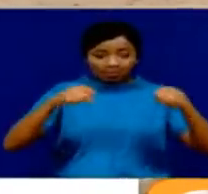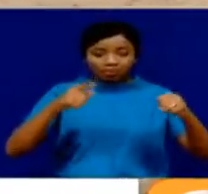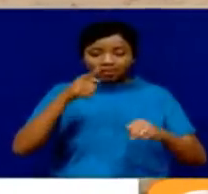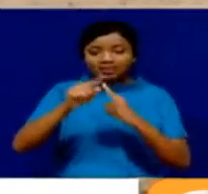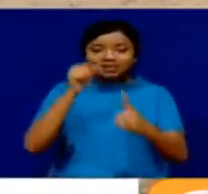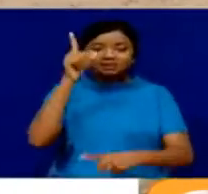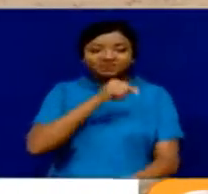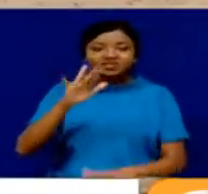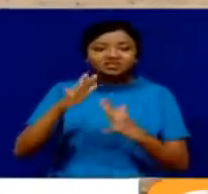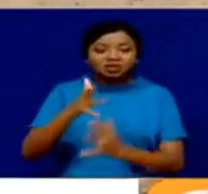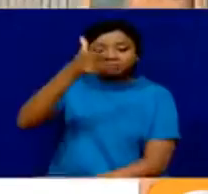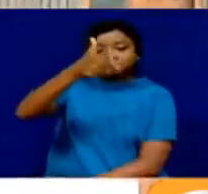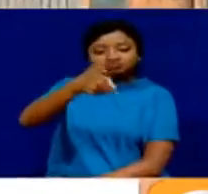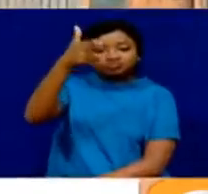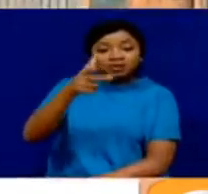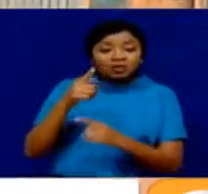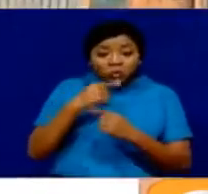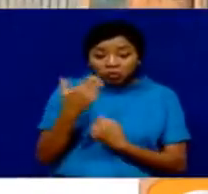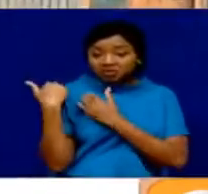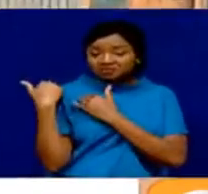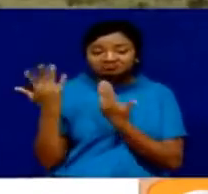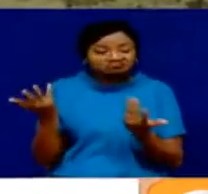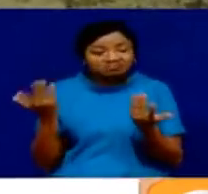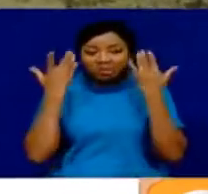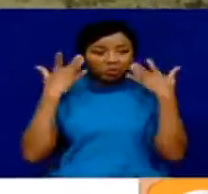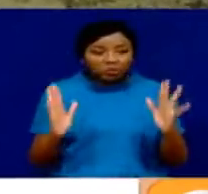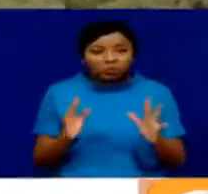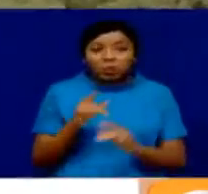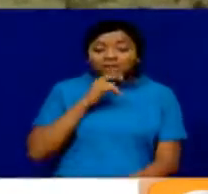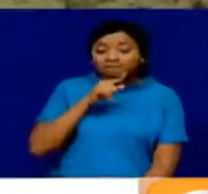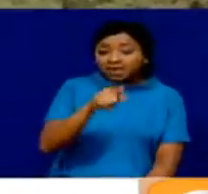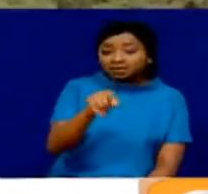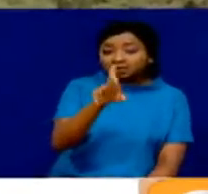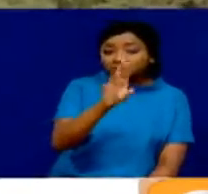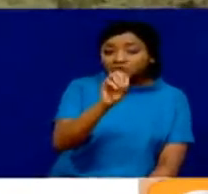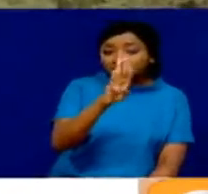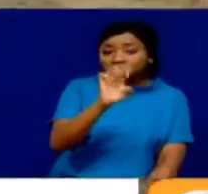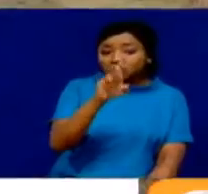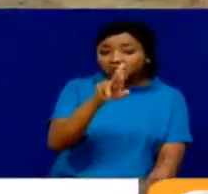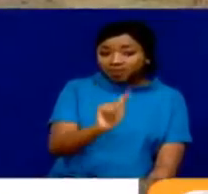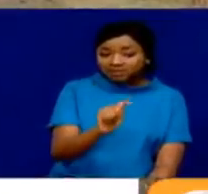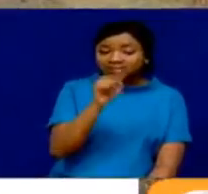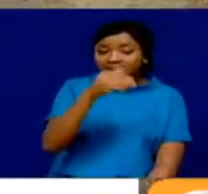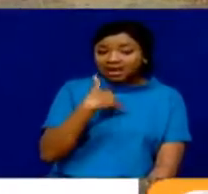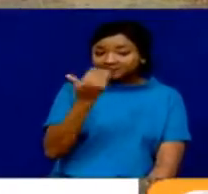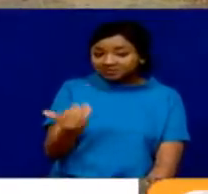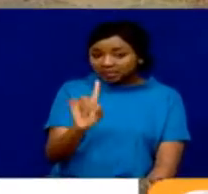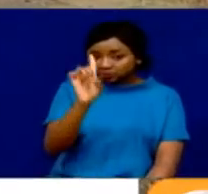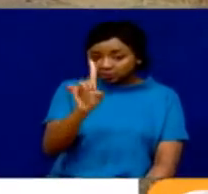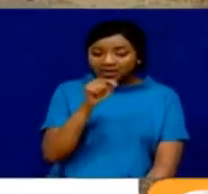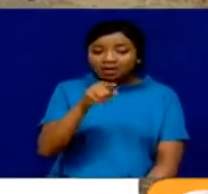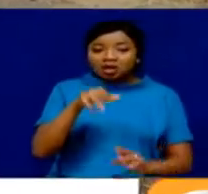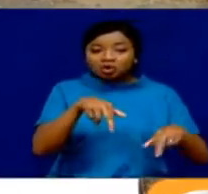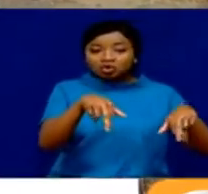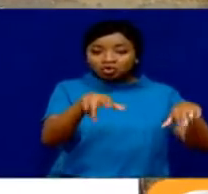kupigwa risasi na watu wasiojulikana. Mwanamume huyo kwa jina Robert Loktari, baba ya mtoto mmoja, alipigwa risasi katika